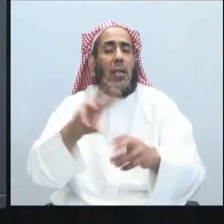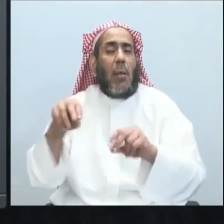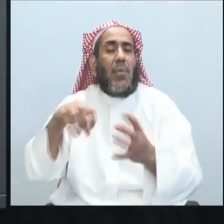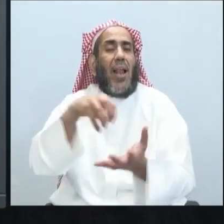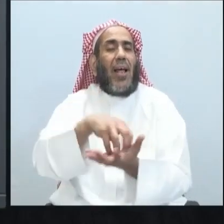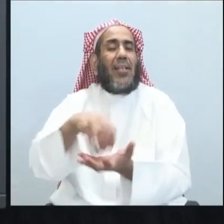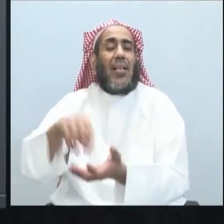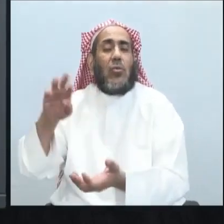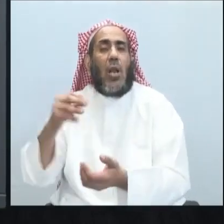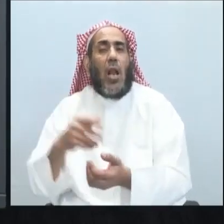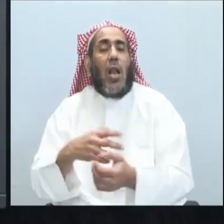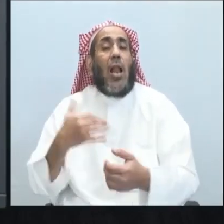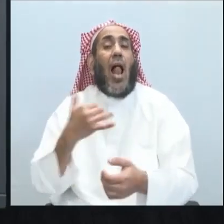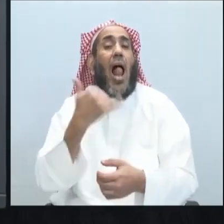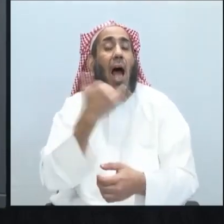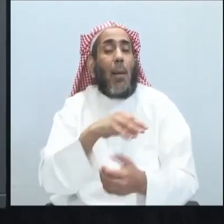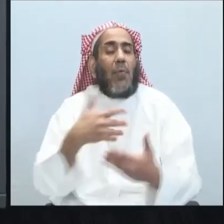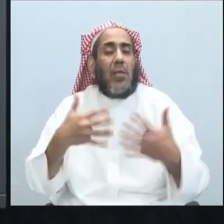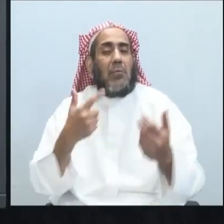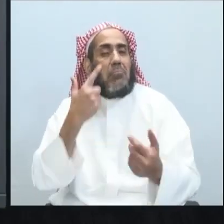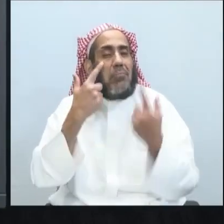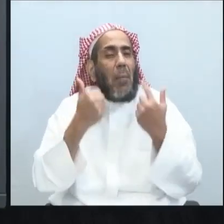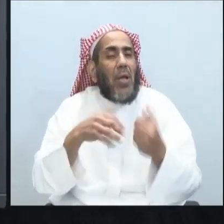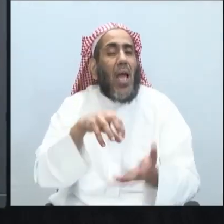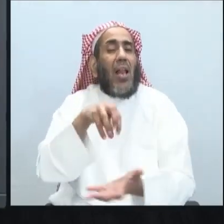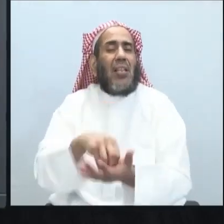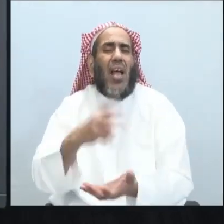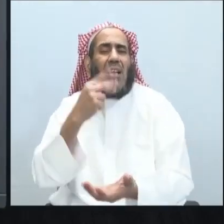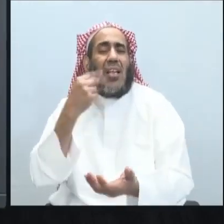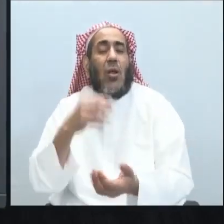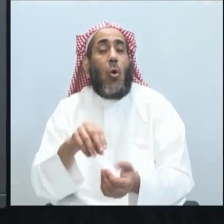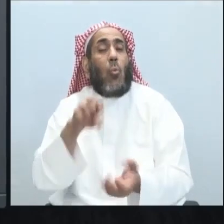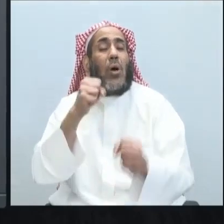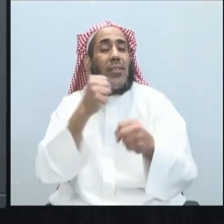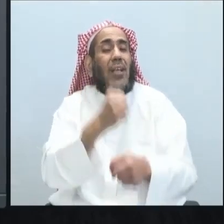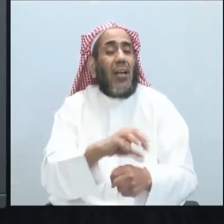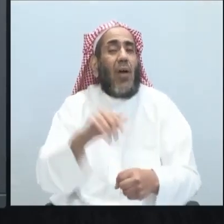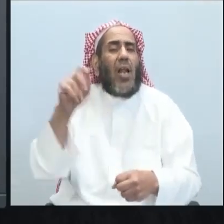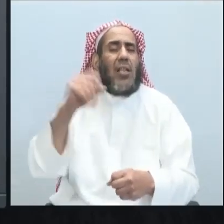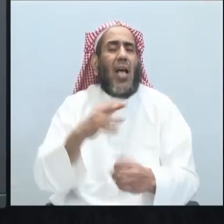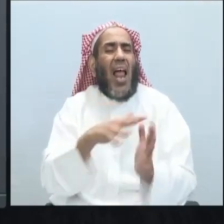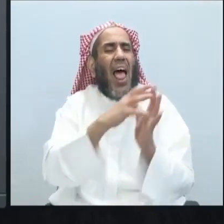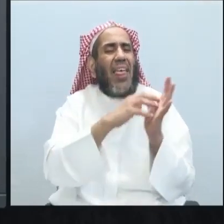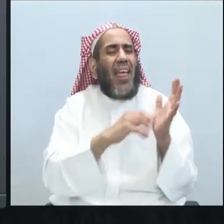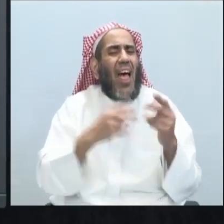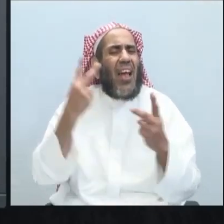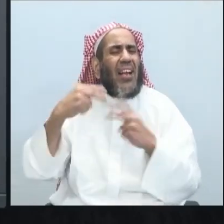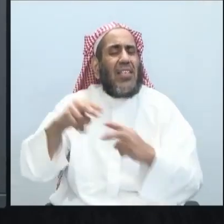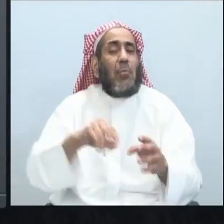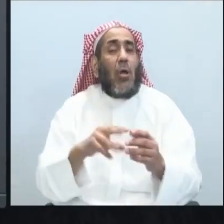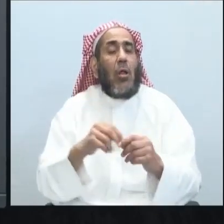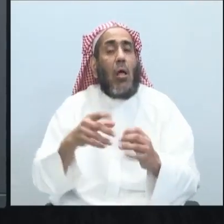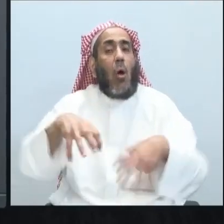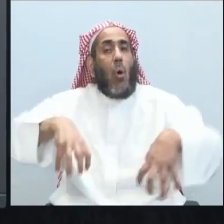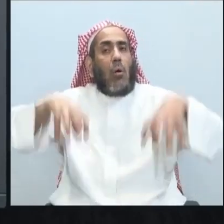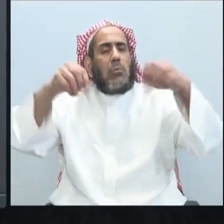اطلال لان العرب كانت في في قصائده تبكي الاطلال والديار يقول وتقف على الاطلال الاطلال اثار الديار فقط اثر لكن هذا قصر